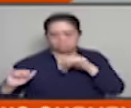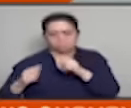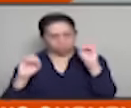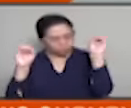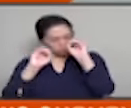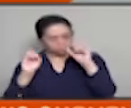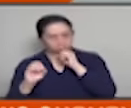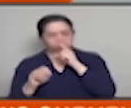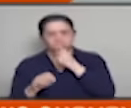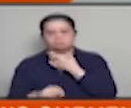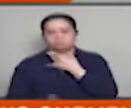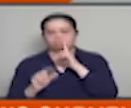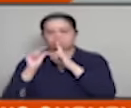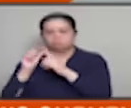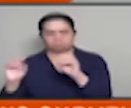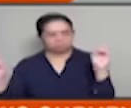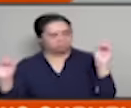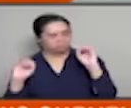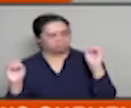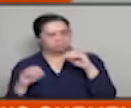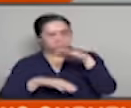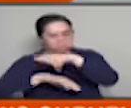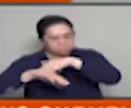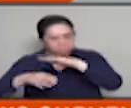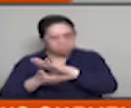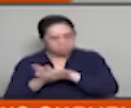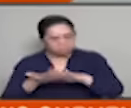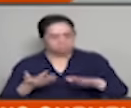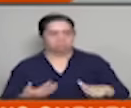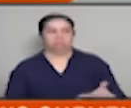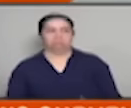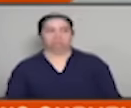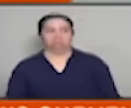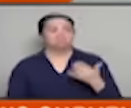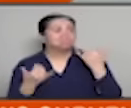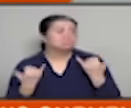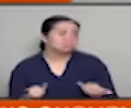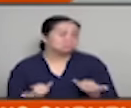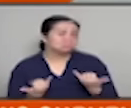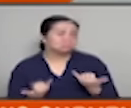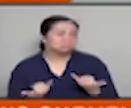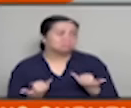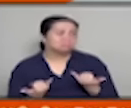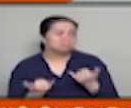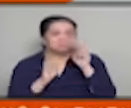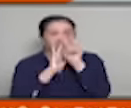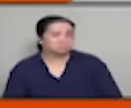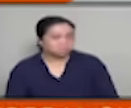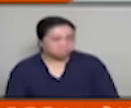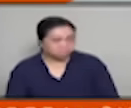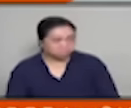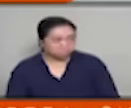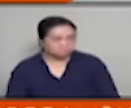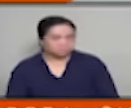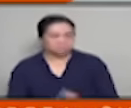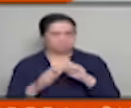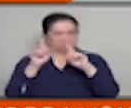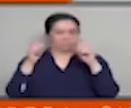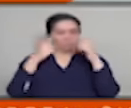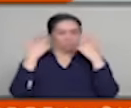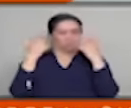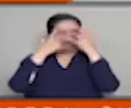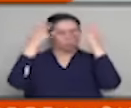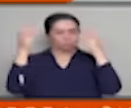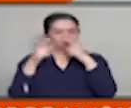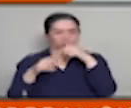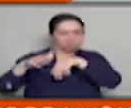sa inyo, walang katotohanan na binabasus ko. Itong sulat, pinatawag ko kayo. O ngayon, eh nabidyohan siya. Opo, diba? Opo. Ibang klaseng patawag ang